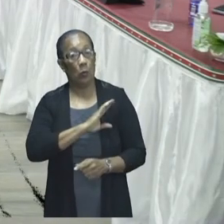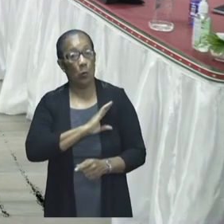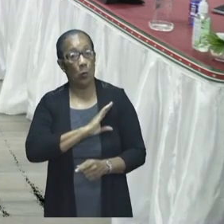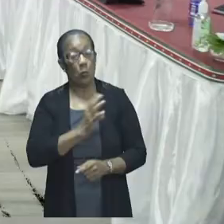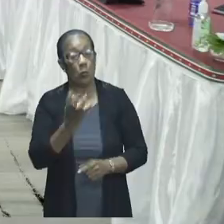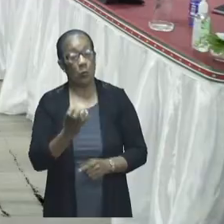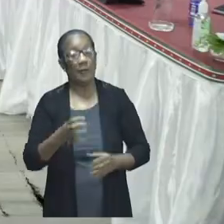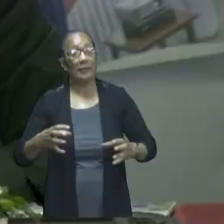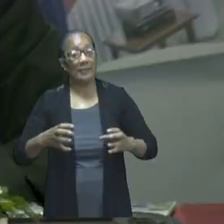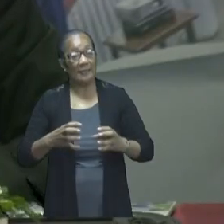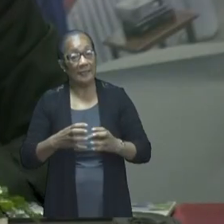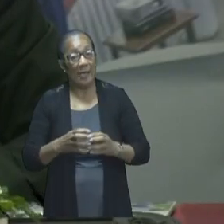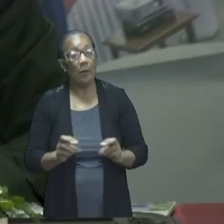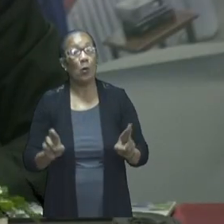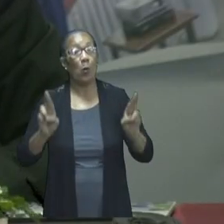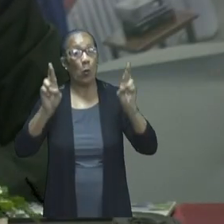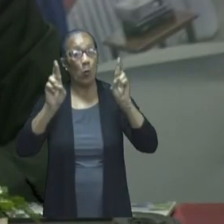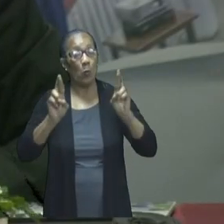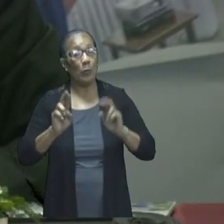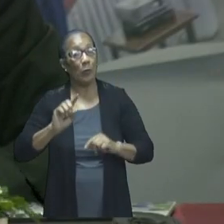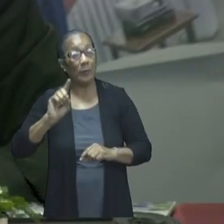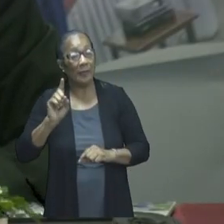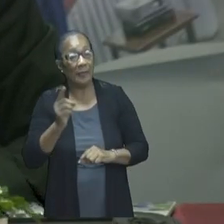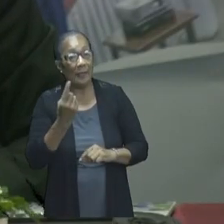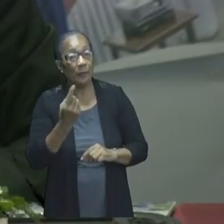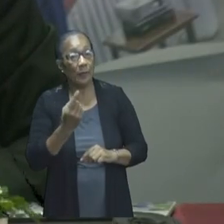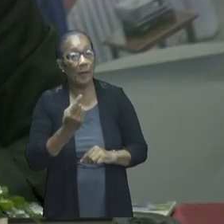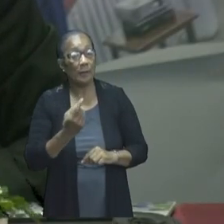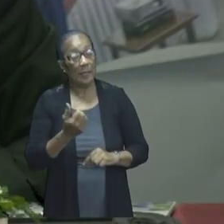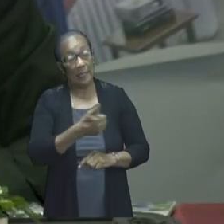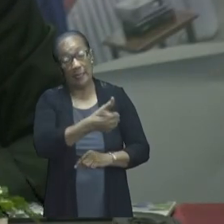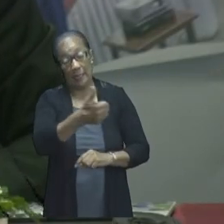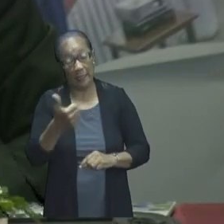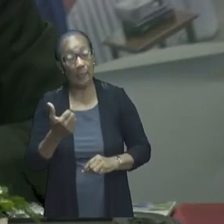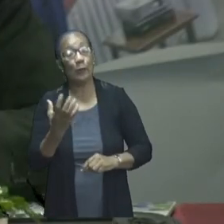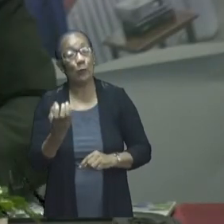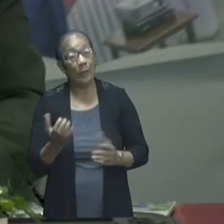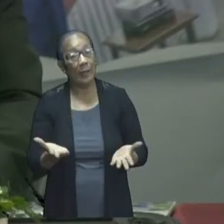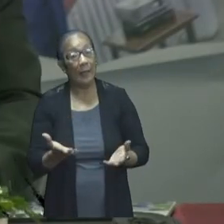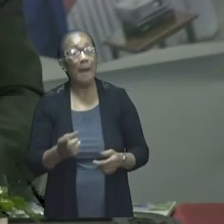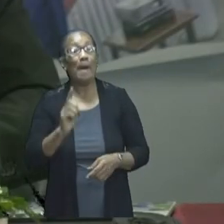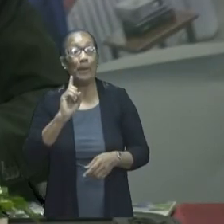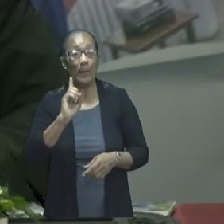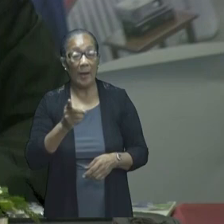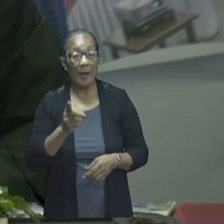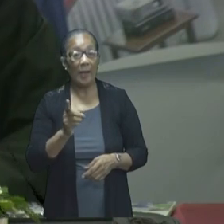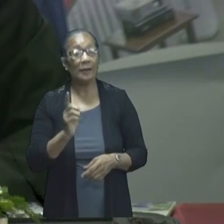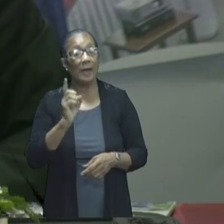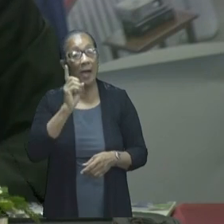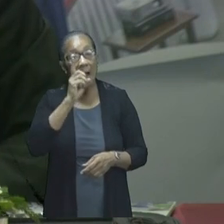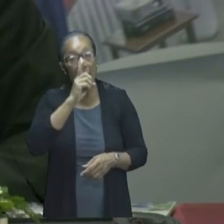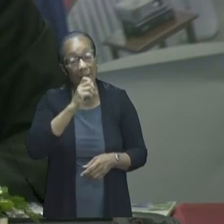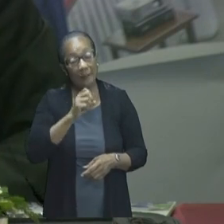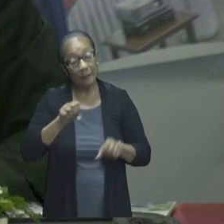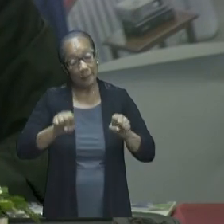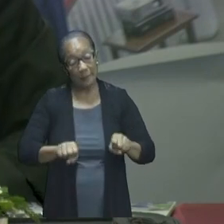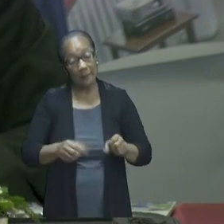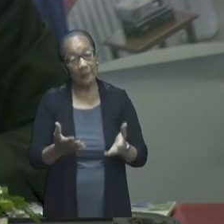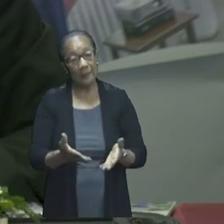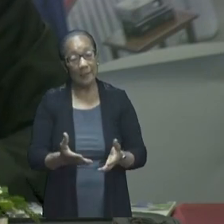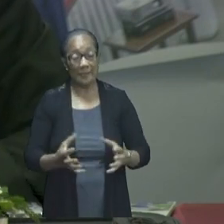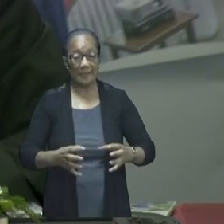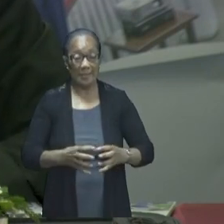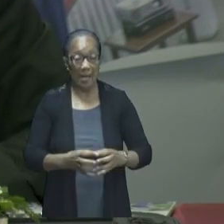samen gehoopt op een graphics dat doe je door allemaal maar ja als je eenmaal daar zit met die